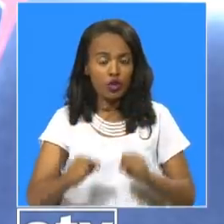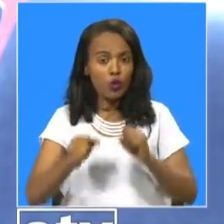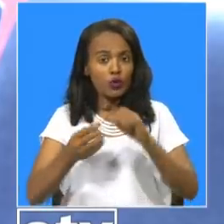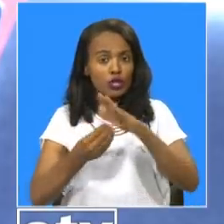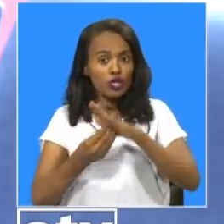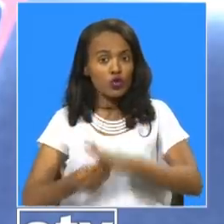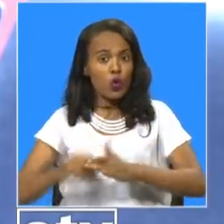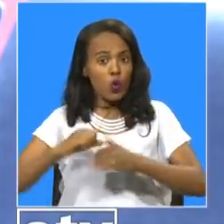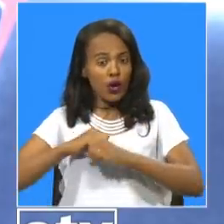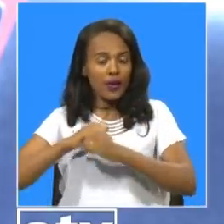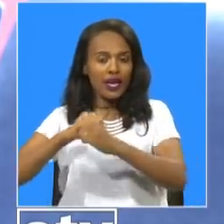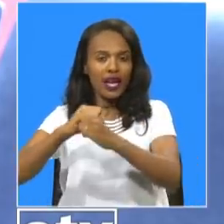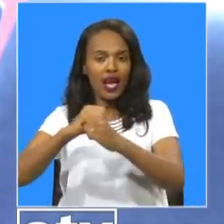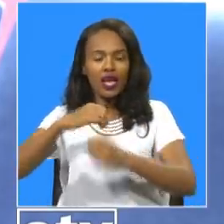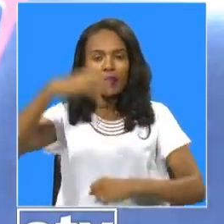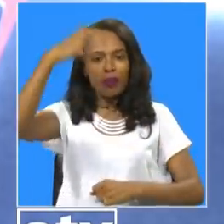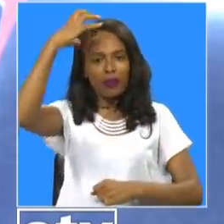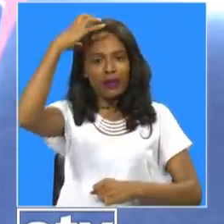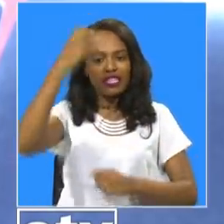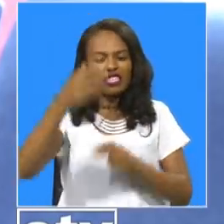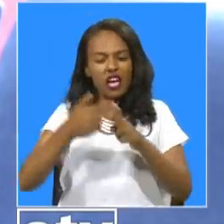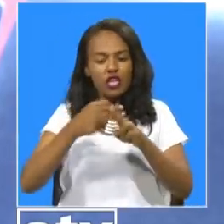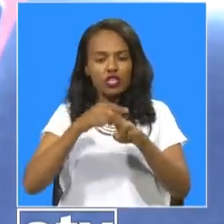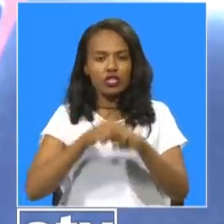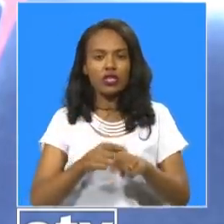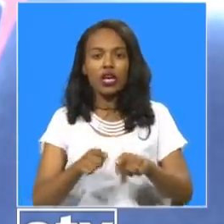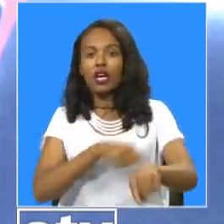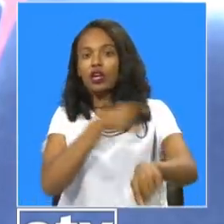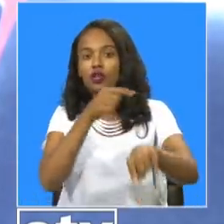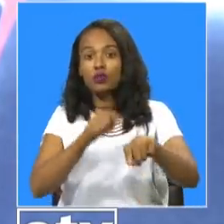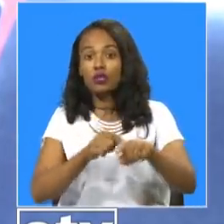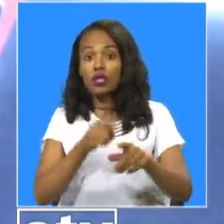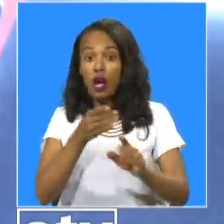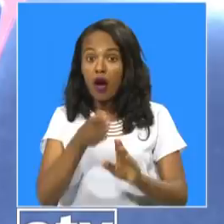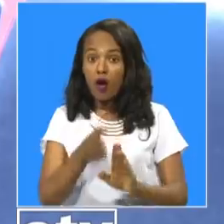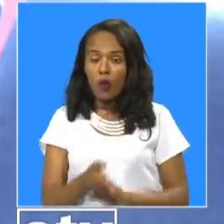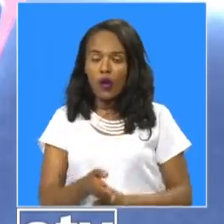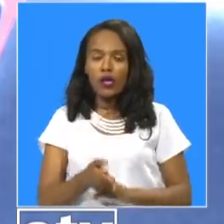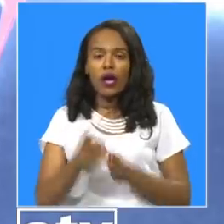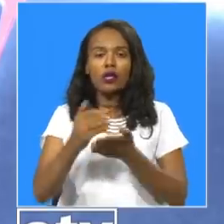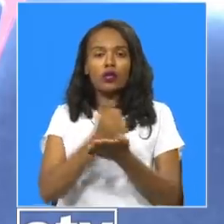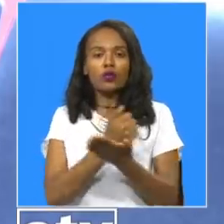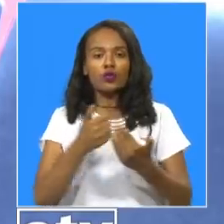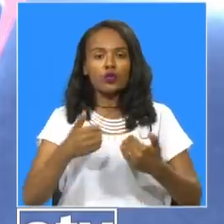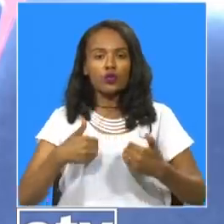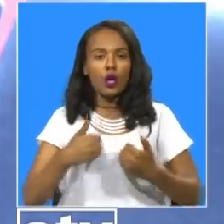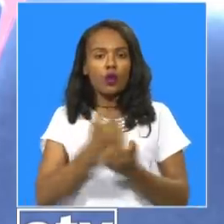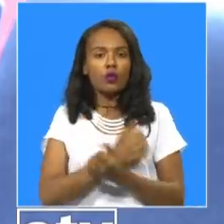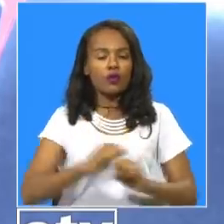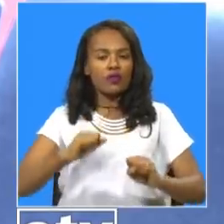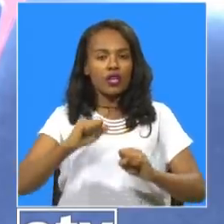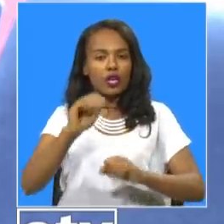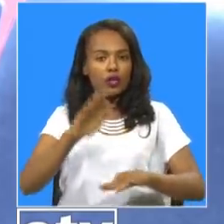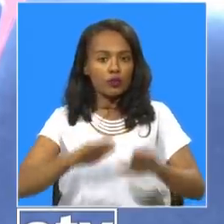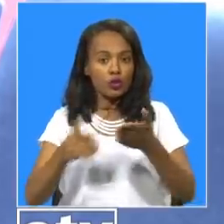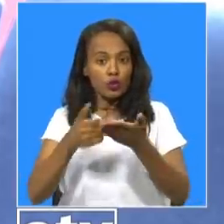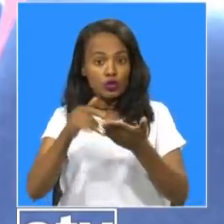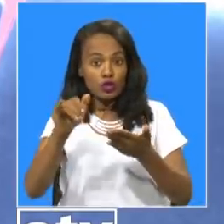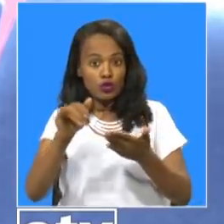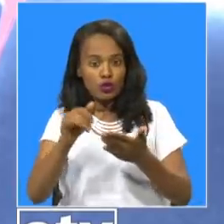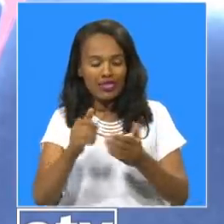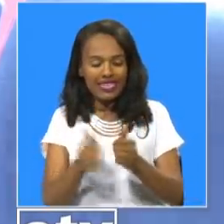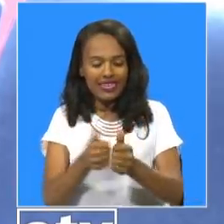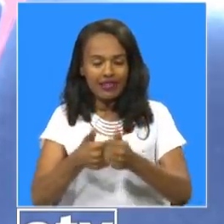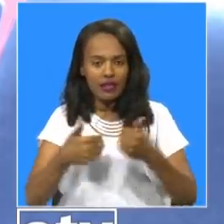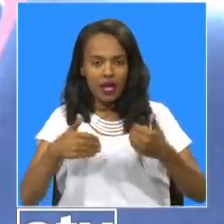ተጽዕኖ ለመከላከል በመንግስት ከአጭር ጊዜና ከረጅም ጊዜ አኳያ እየተወሰዱ ያሉ የመፍትሄ እርምጃዎች እንደሁም